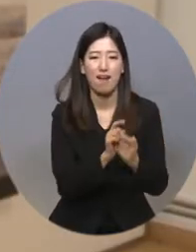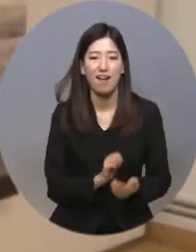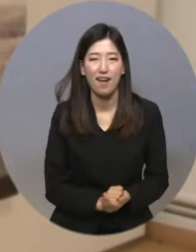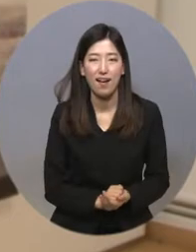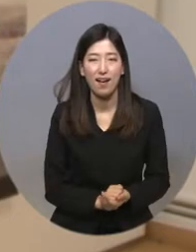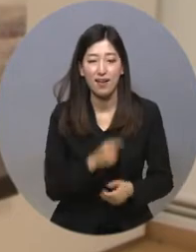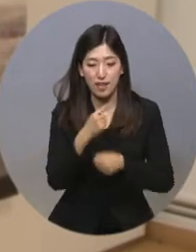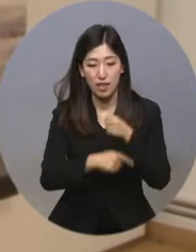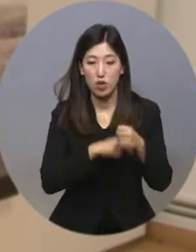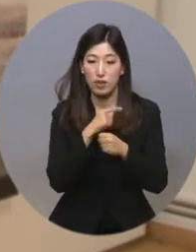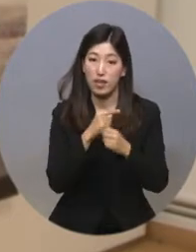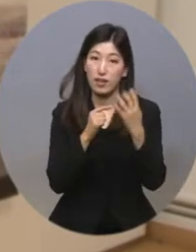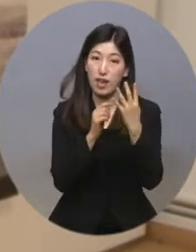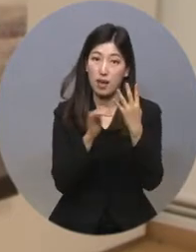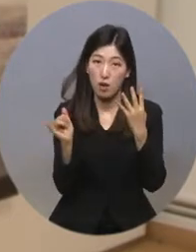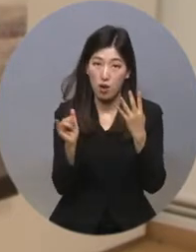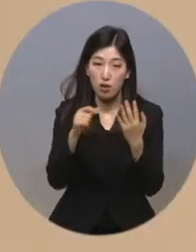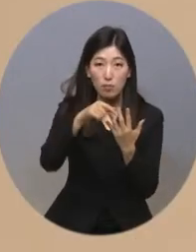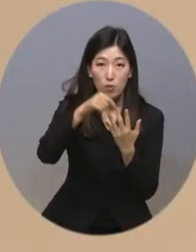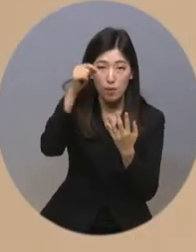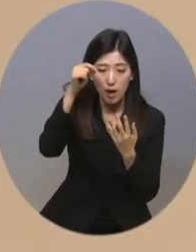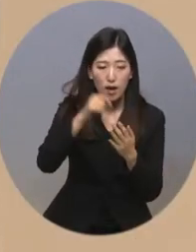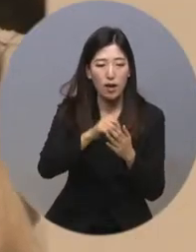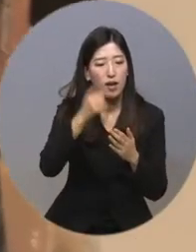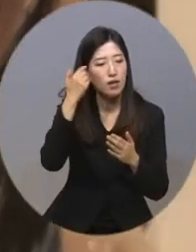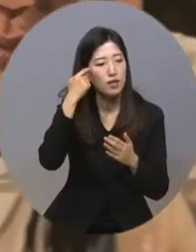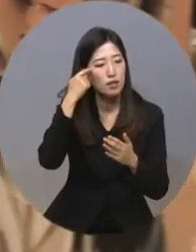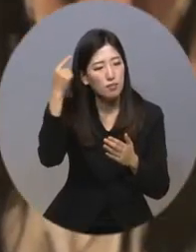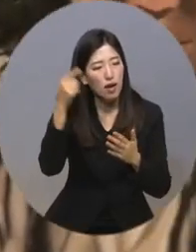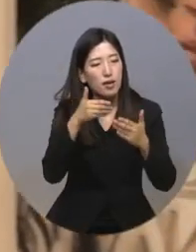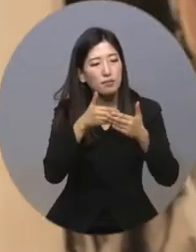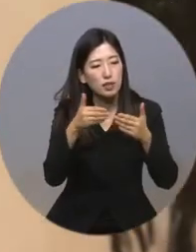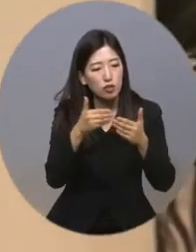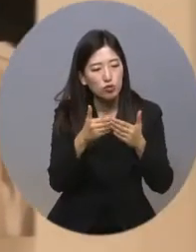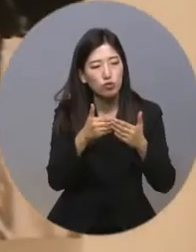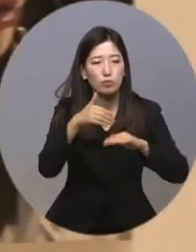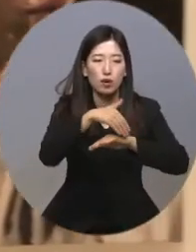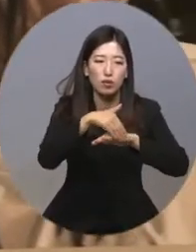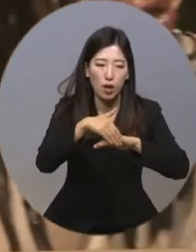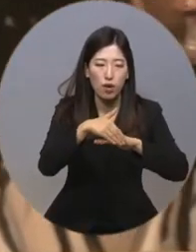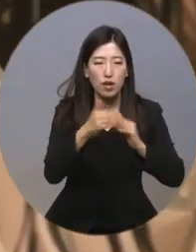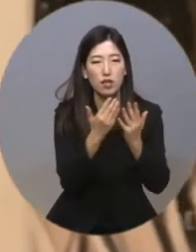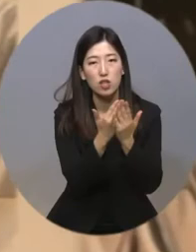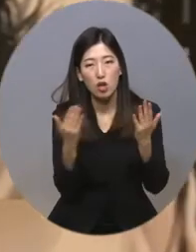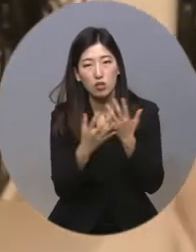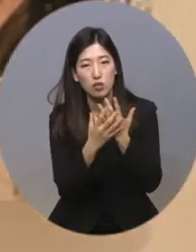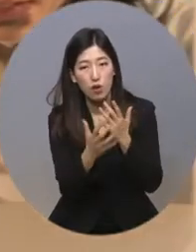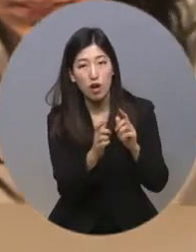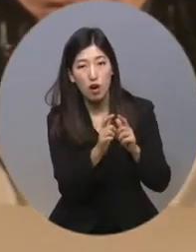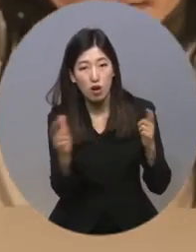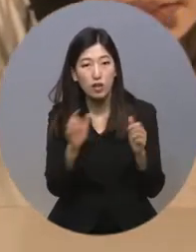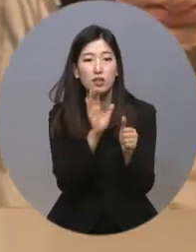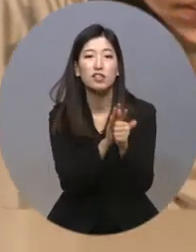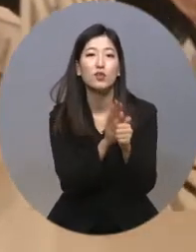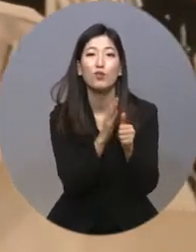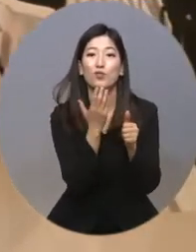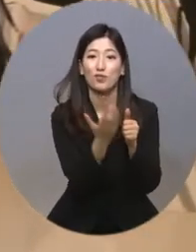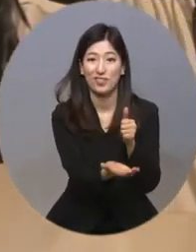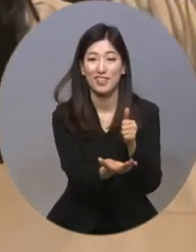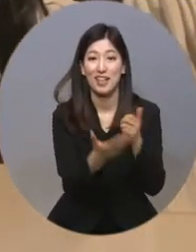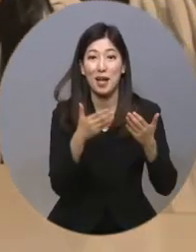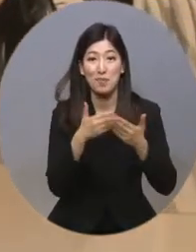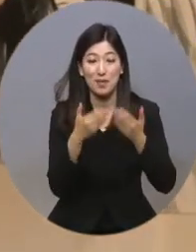제작과 전시 기회 제공을 통해 지역 미술계의 새로운 담론 형성과 방향성을 제시하는 등